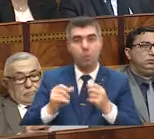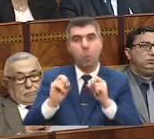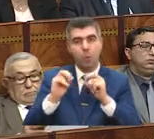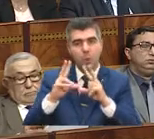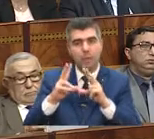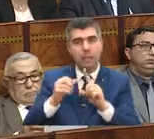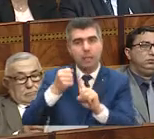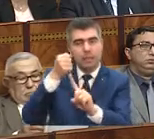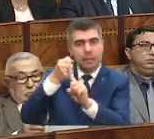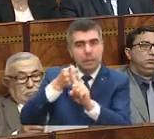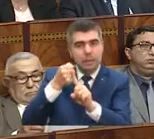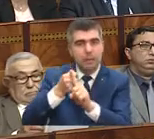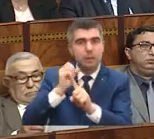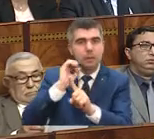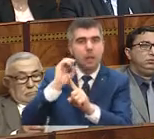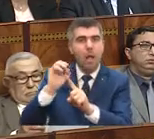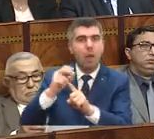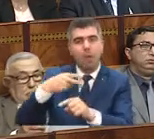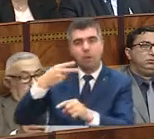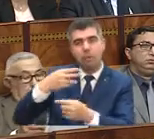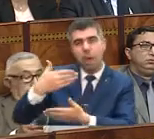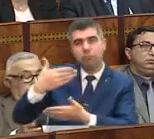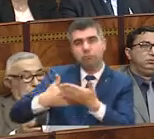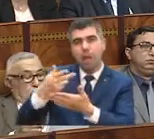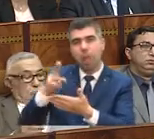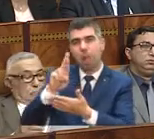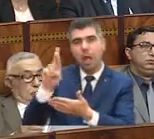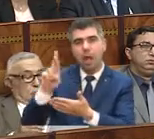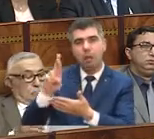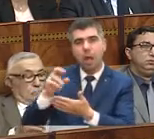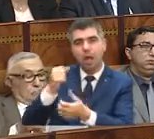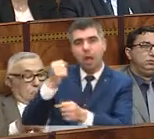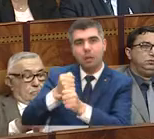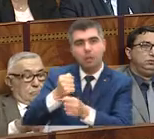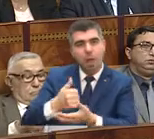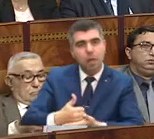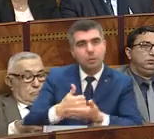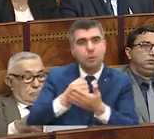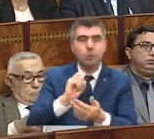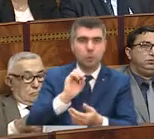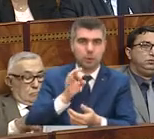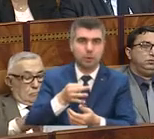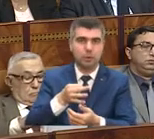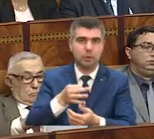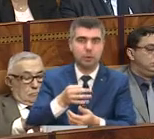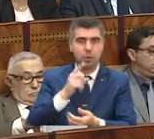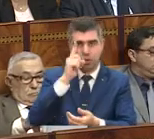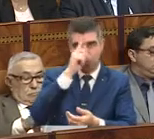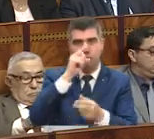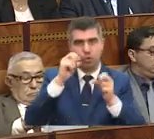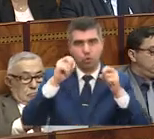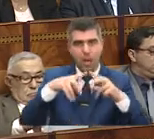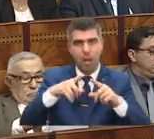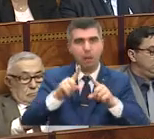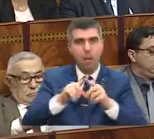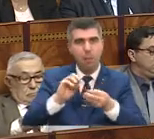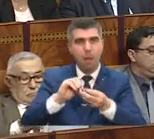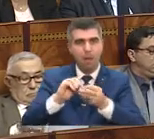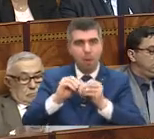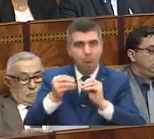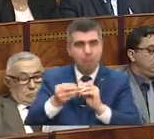الورش الملكي لتعبئه هذه الاراضي. اذا تتمنى لكم السيد الوزير التوفيق وايجاد الحلول للاشكاليات لهذه العراقيل،